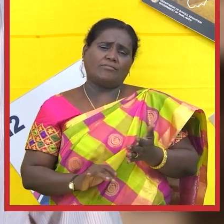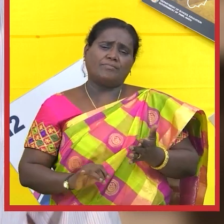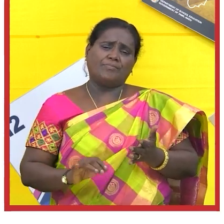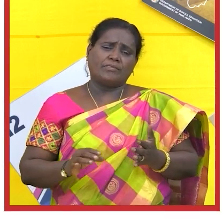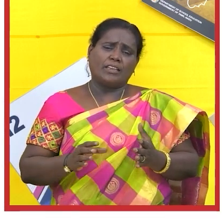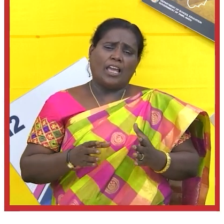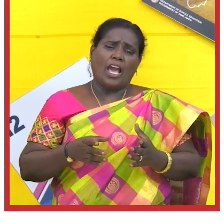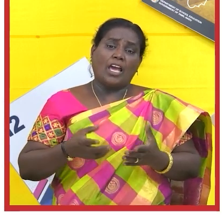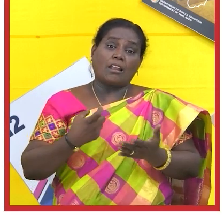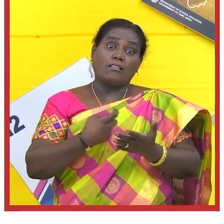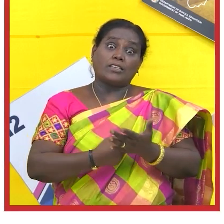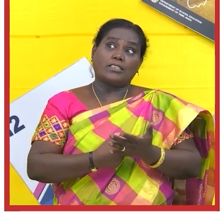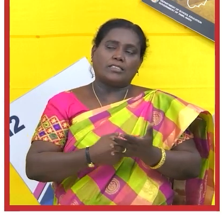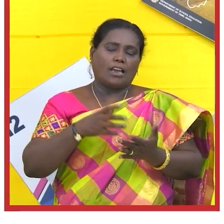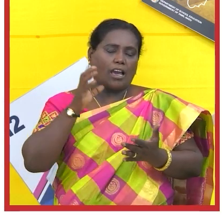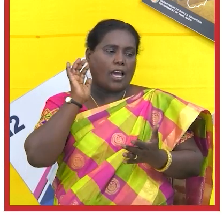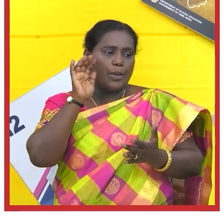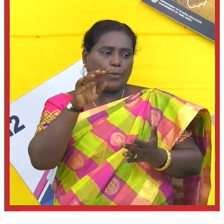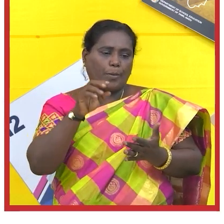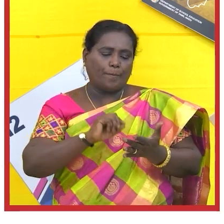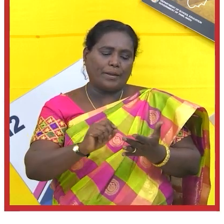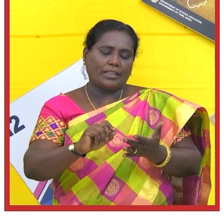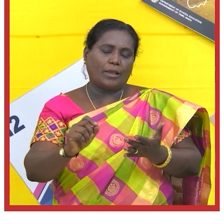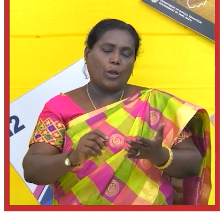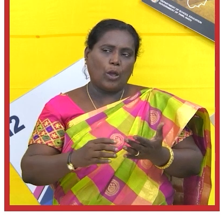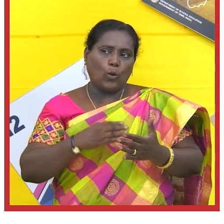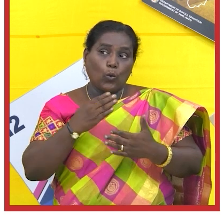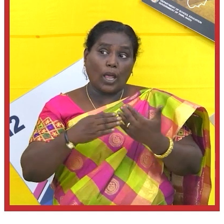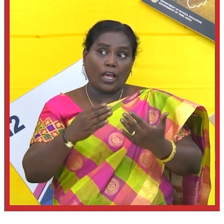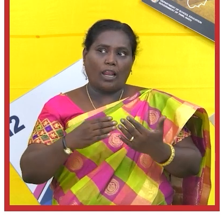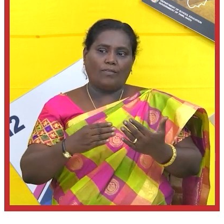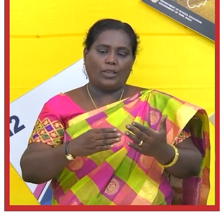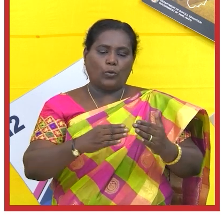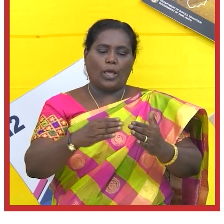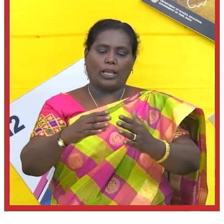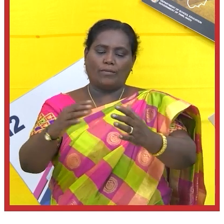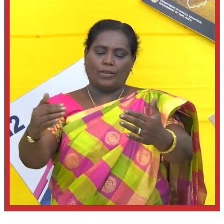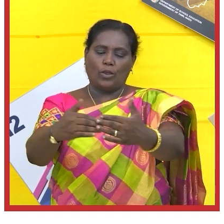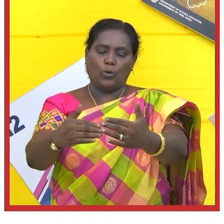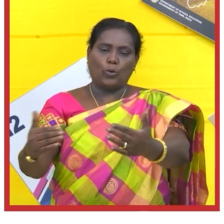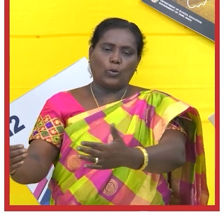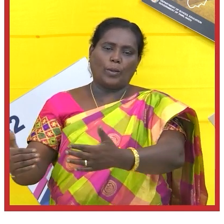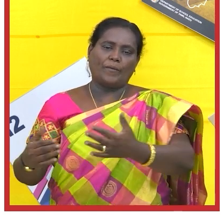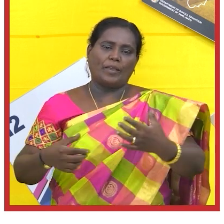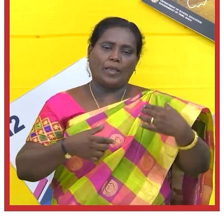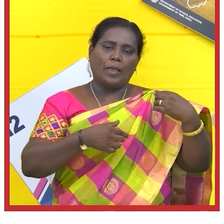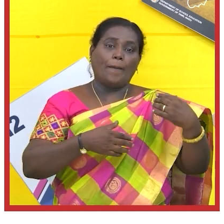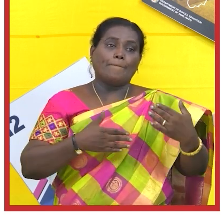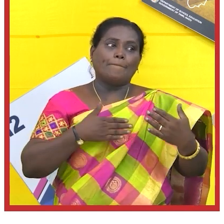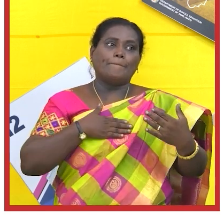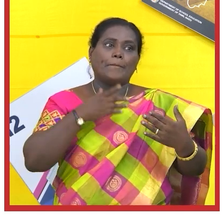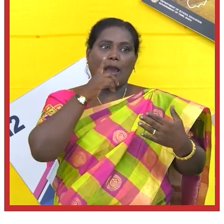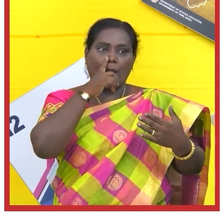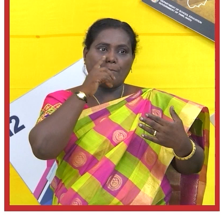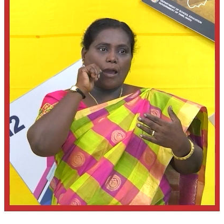அதேபோல் ராஜாஜி அவர்கள் அறிமுகப்படுத்தினார் குலக்கல்வி திட்டம். குலக்கல்வி திட்டம் என்பது, அதாவது தங்களுடைய பெற்றோர்கள் என்ன